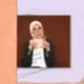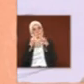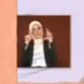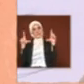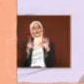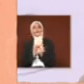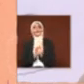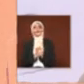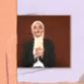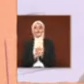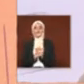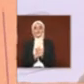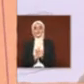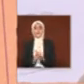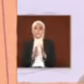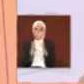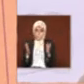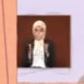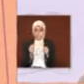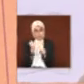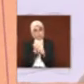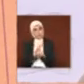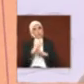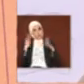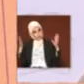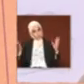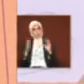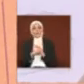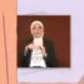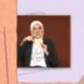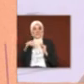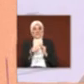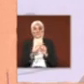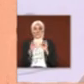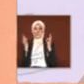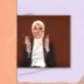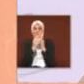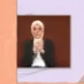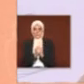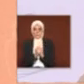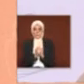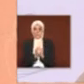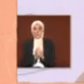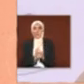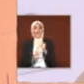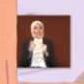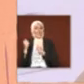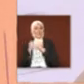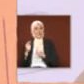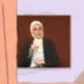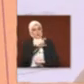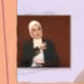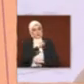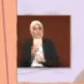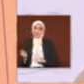عايزين نوجد علاقه ما بين التماسك المجتمعي والاقتصاد والسياسه انا مش منحازه